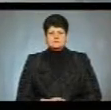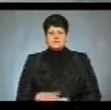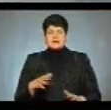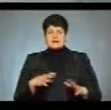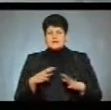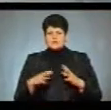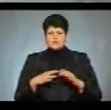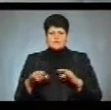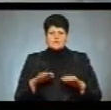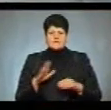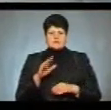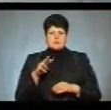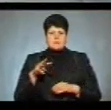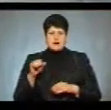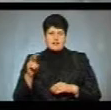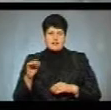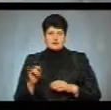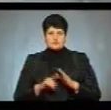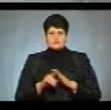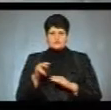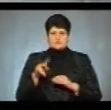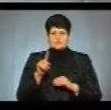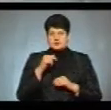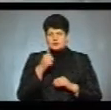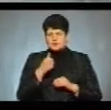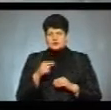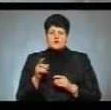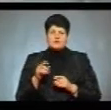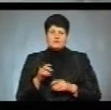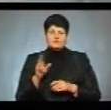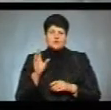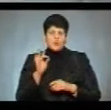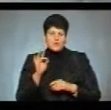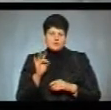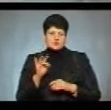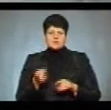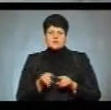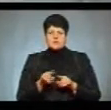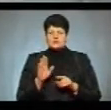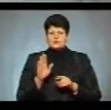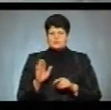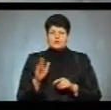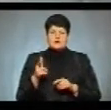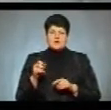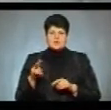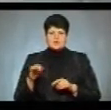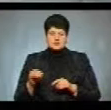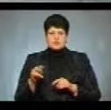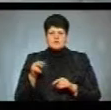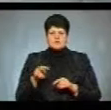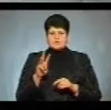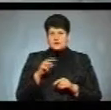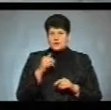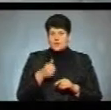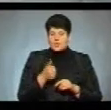Тренерську діяльність Василь Малик розпочав в сезоні 2001 року в Дрогобицькій Галичині. Також був наставником Галичини в сезоні 2003